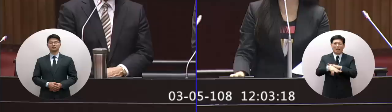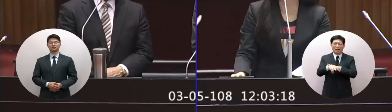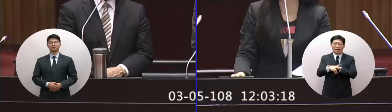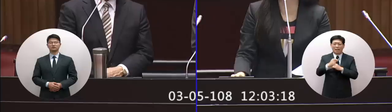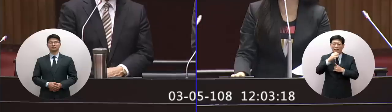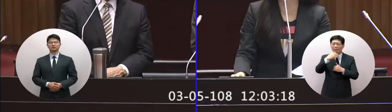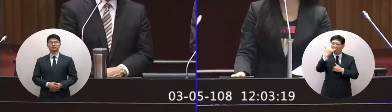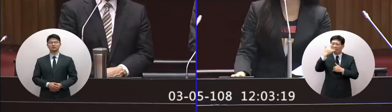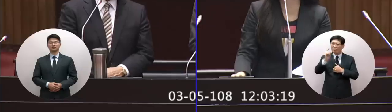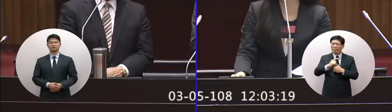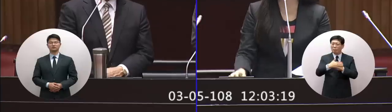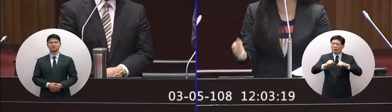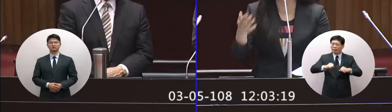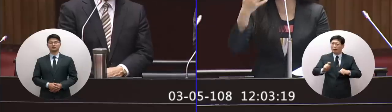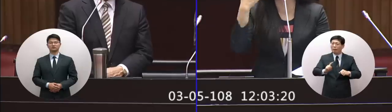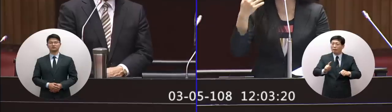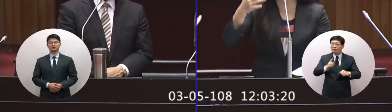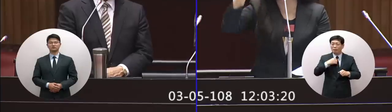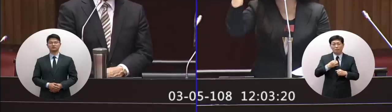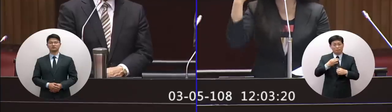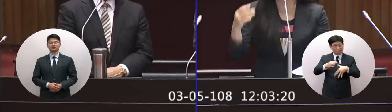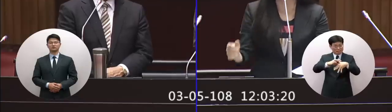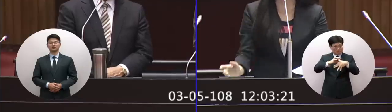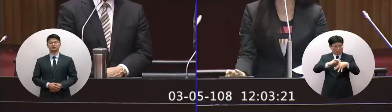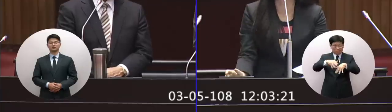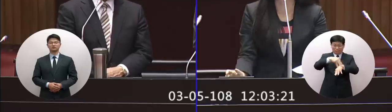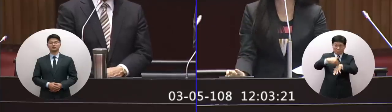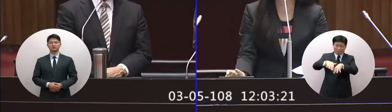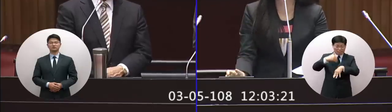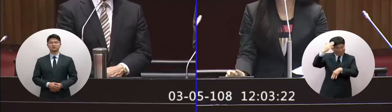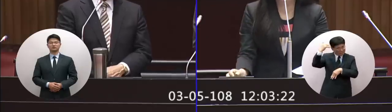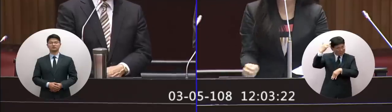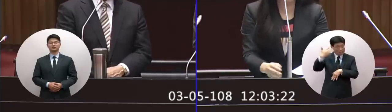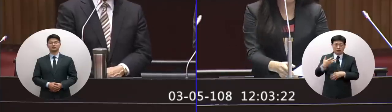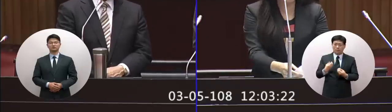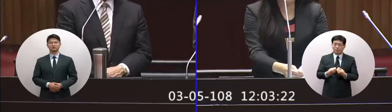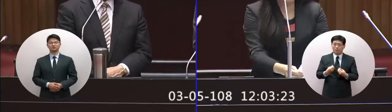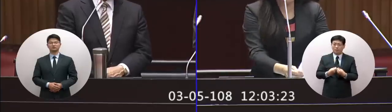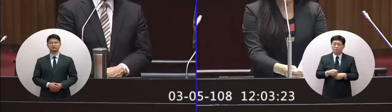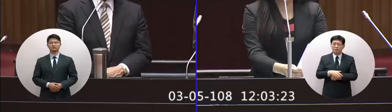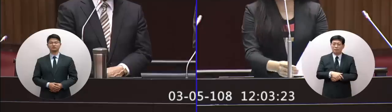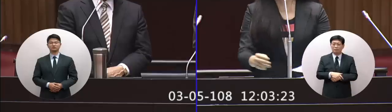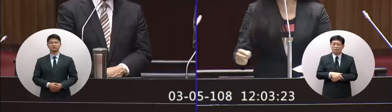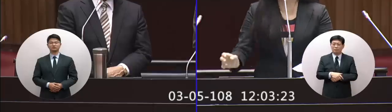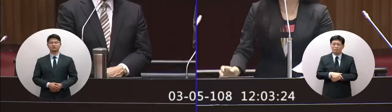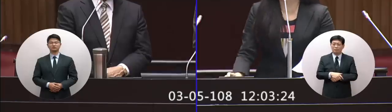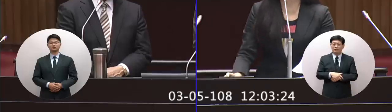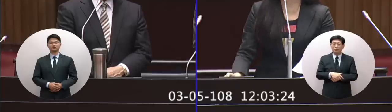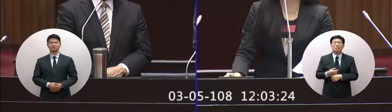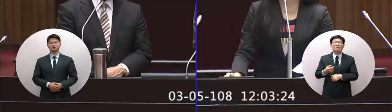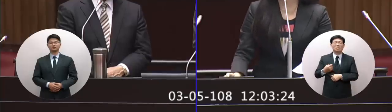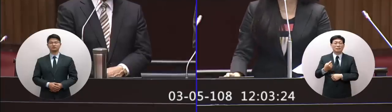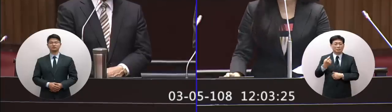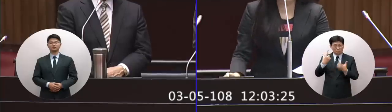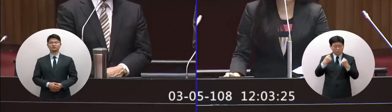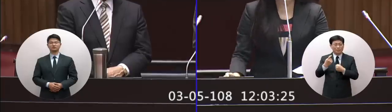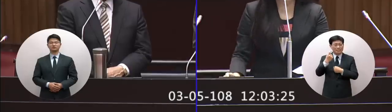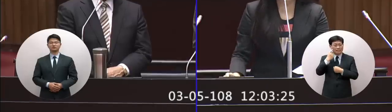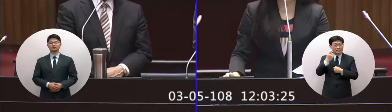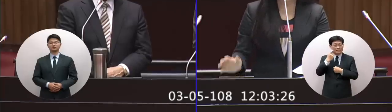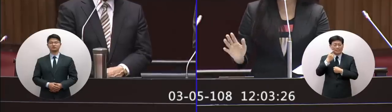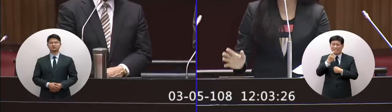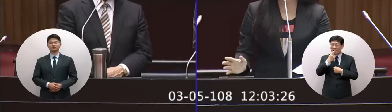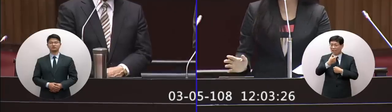要怎么做保健？难道要涂在皮肤上，涂在头顶上吗？哦，所以装假牙